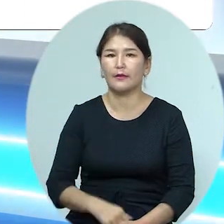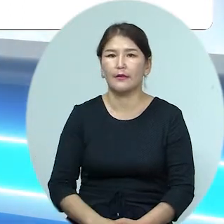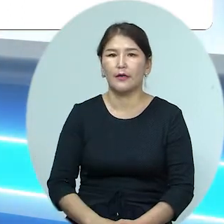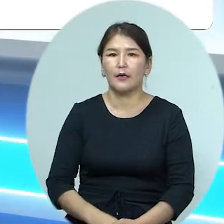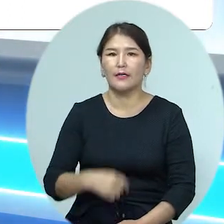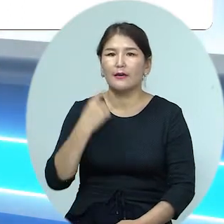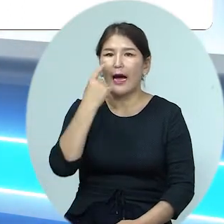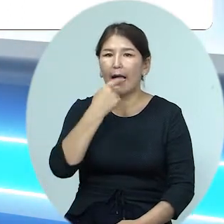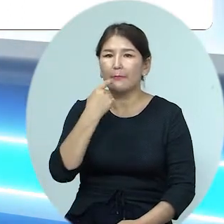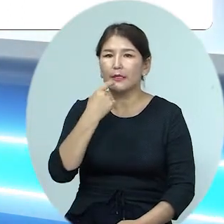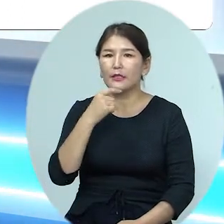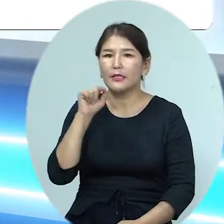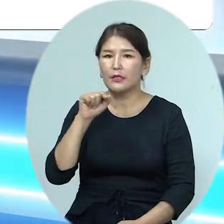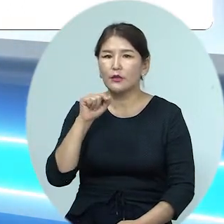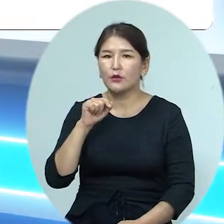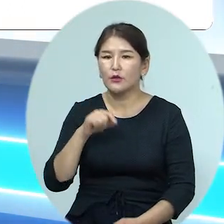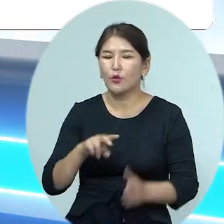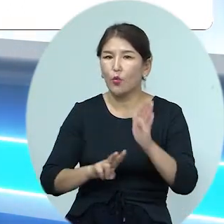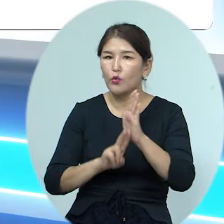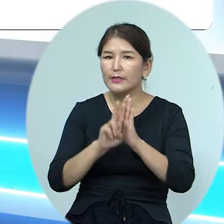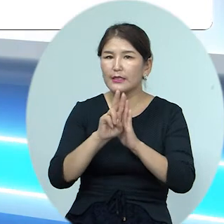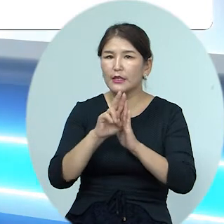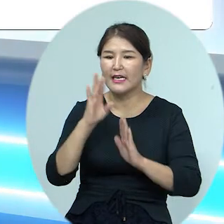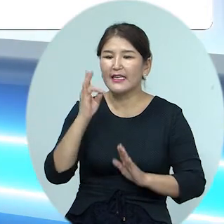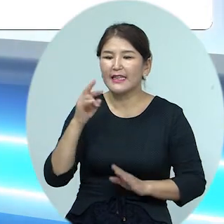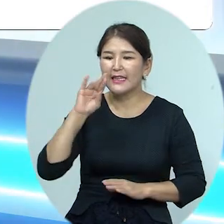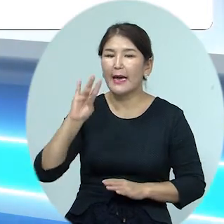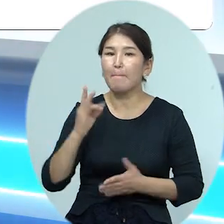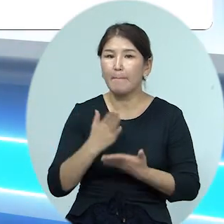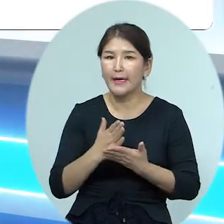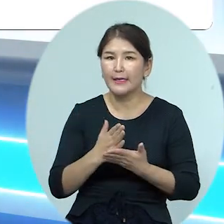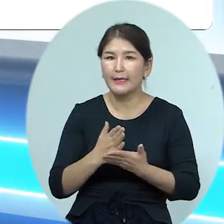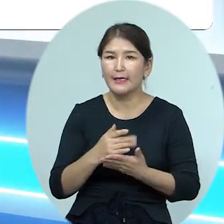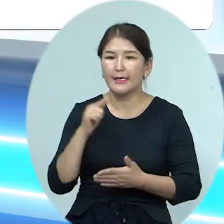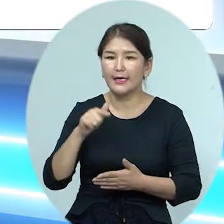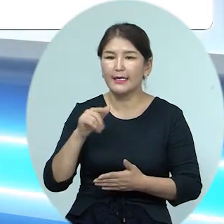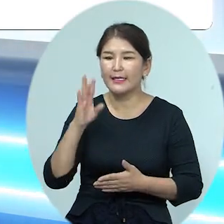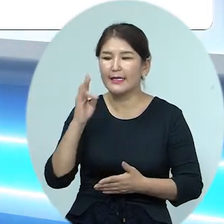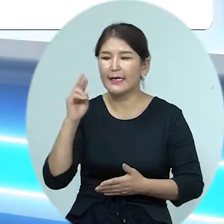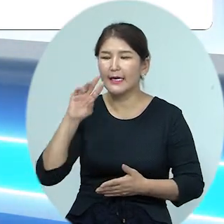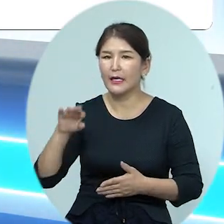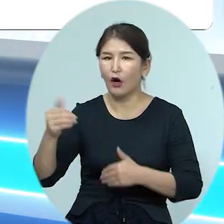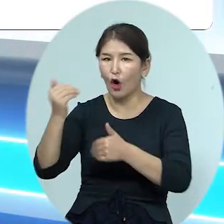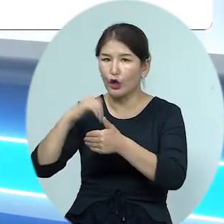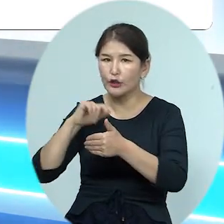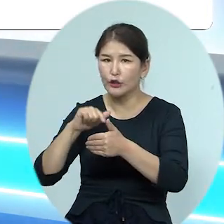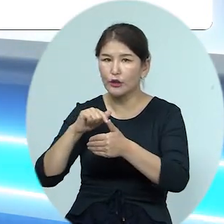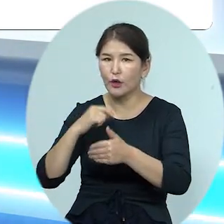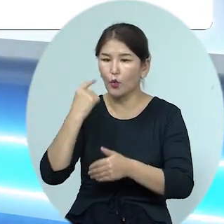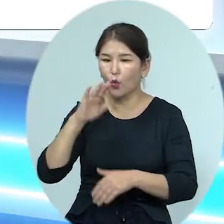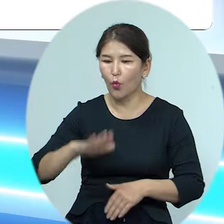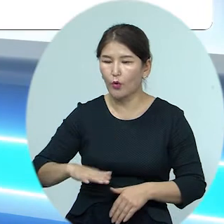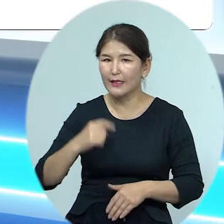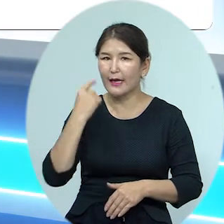шүд цоорох өвчнийг үүсгэдэг тусгай бүр өвөрмөц ням байдаг. Энэ нянгийн оролцоотойгоор хүүхдийн